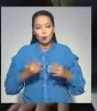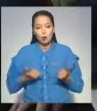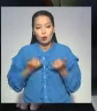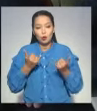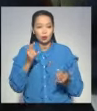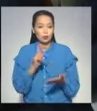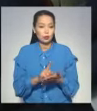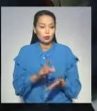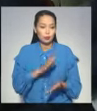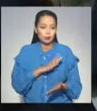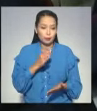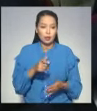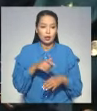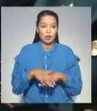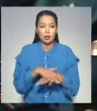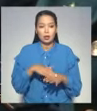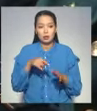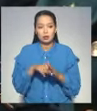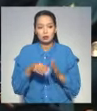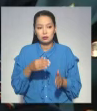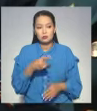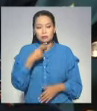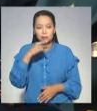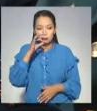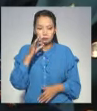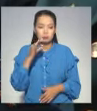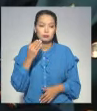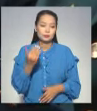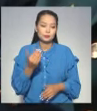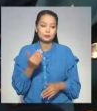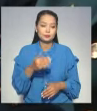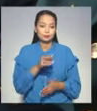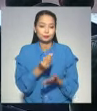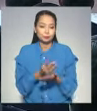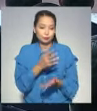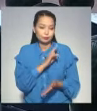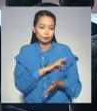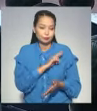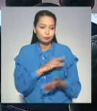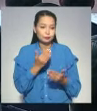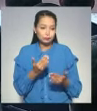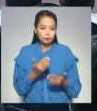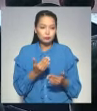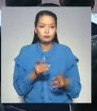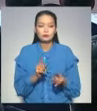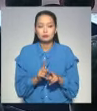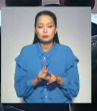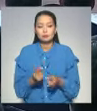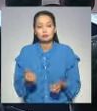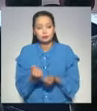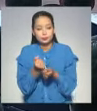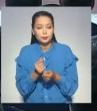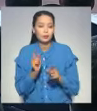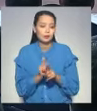керек. Халықтың түсінігінде полиция азаматтарды қорғаушы, қолдаушы, қылмыстың